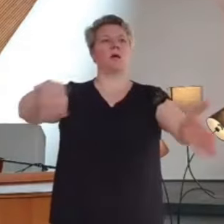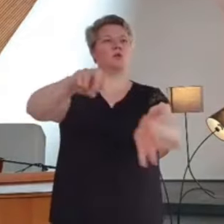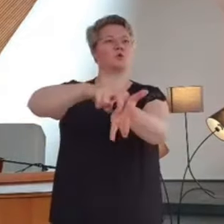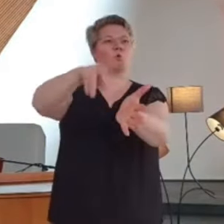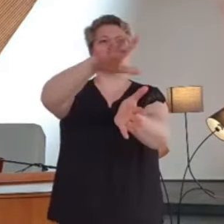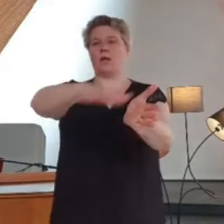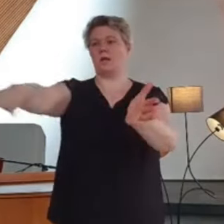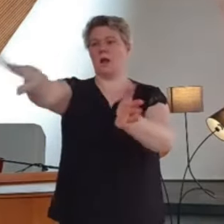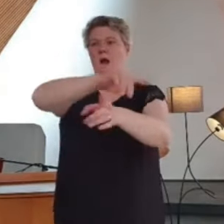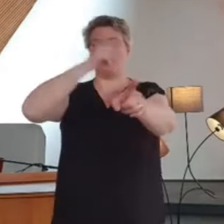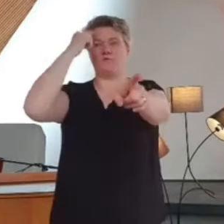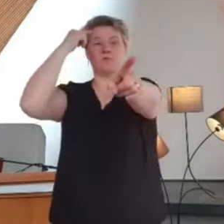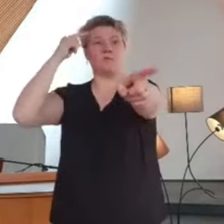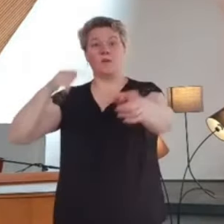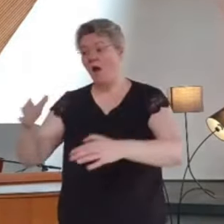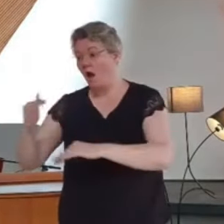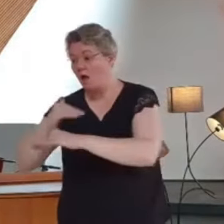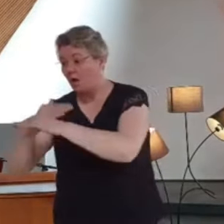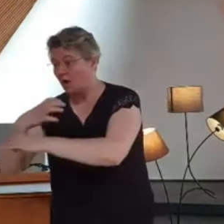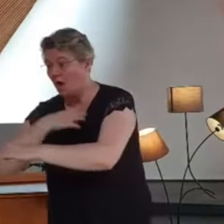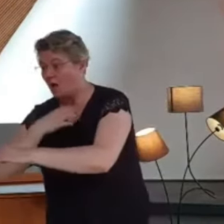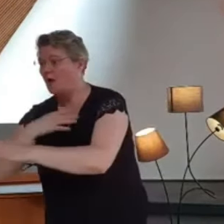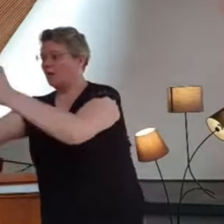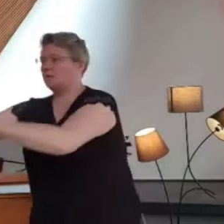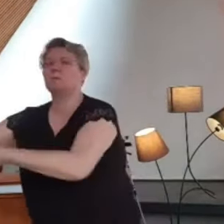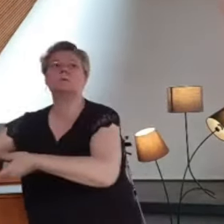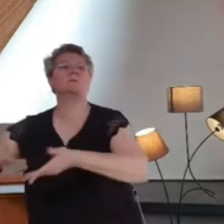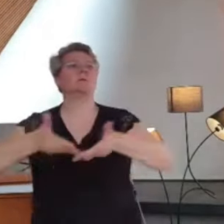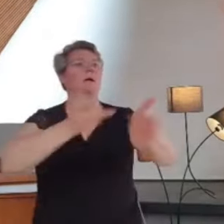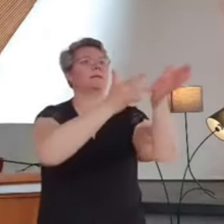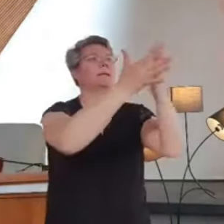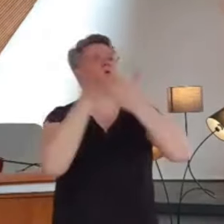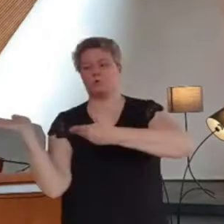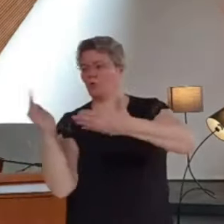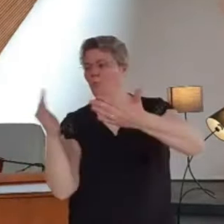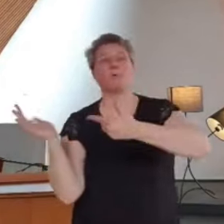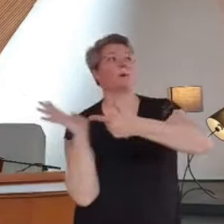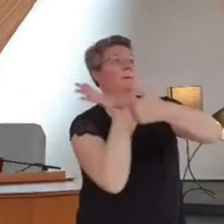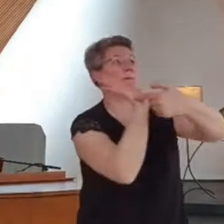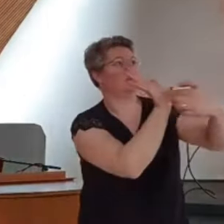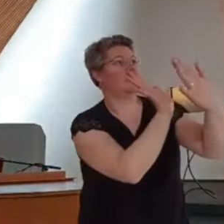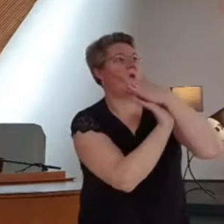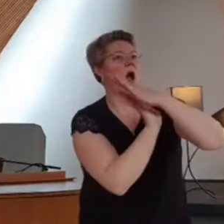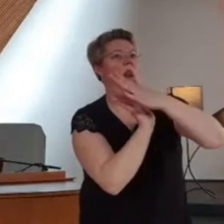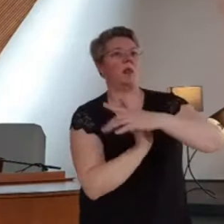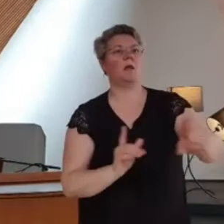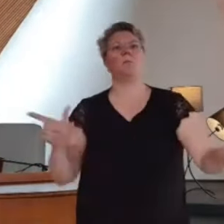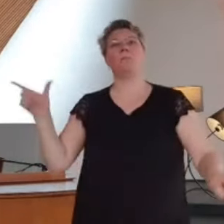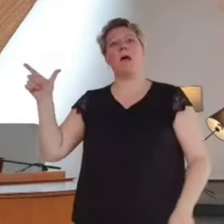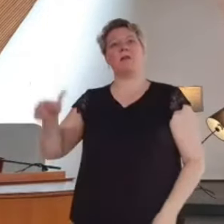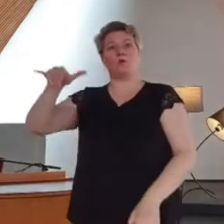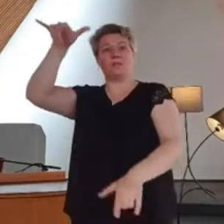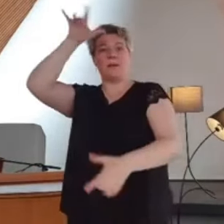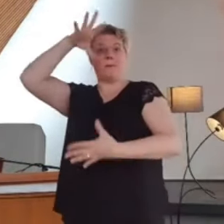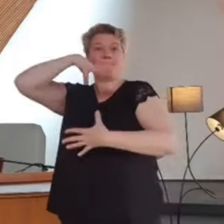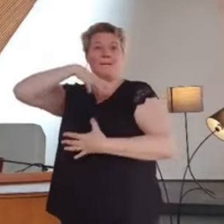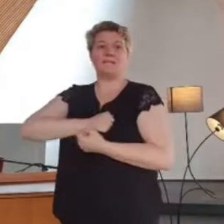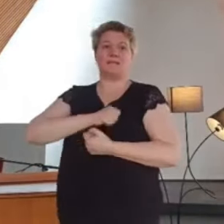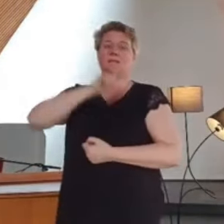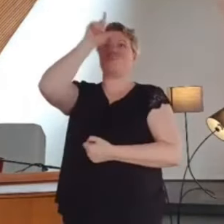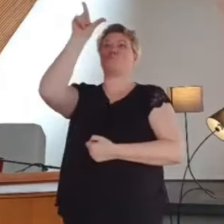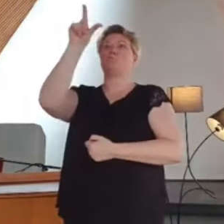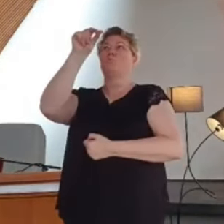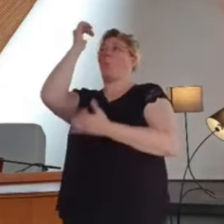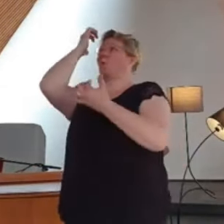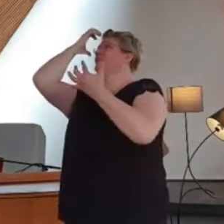sie brachten zu ihm alle, die irgendwelche Krankheiten oder Schmerzen hatten. Darunter waren Besessene, Mondsüchtige